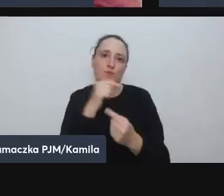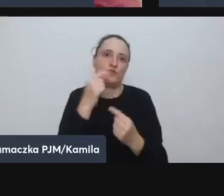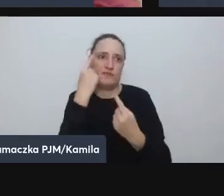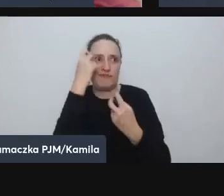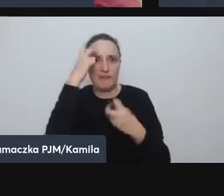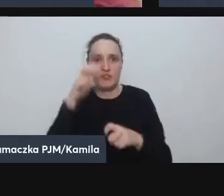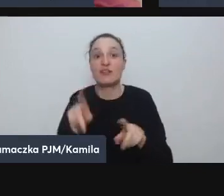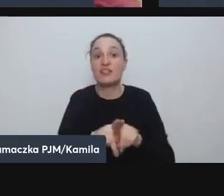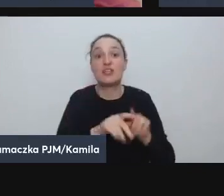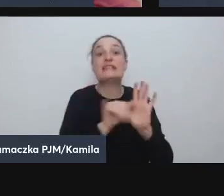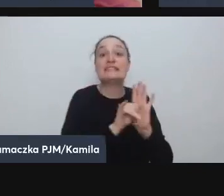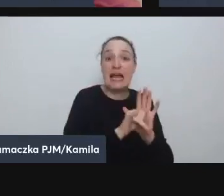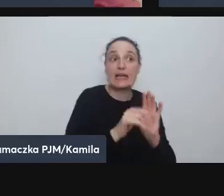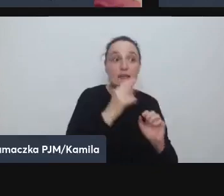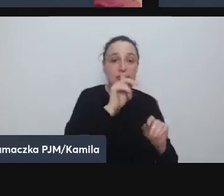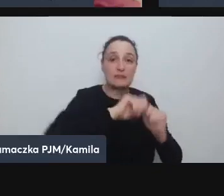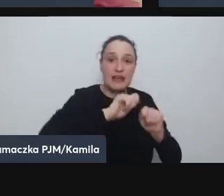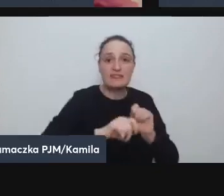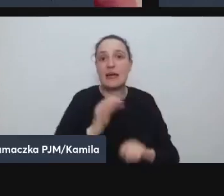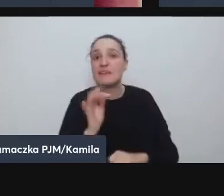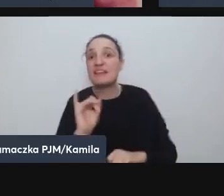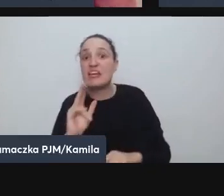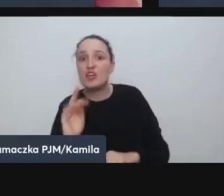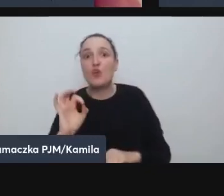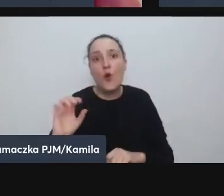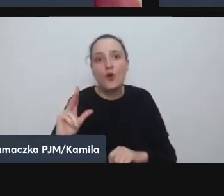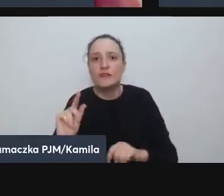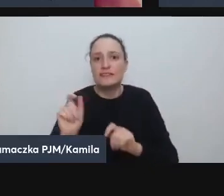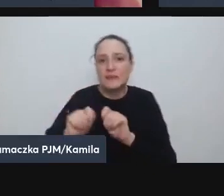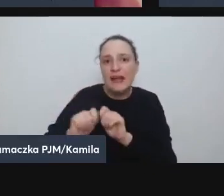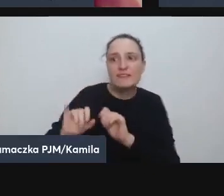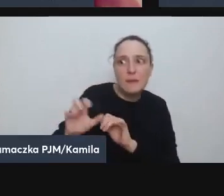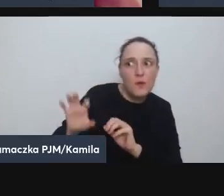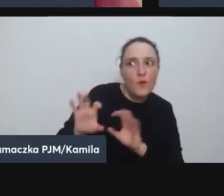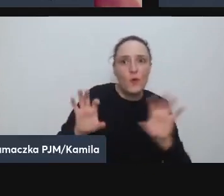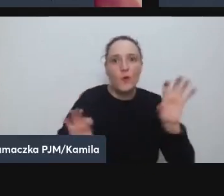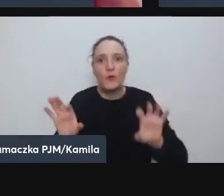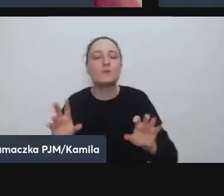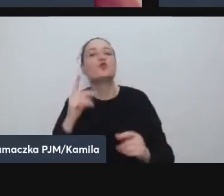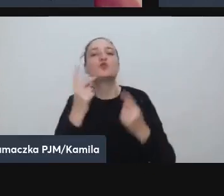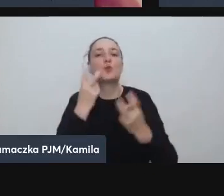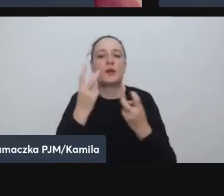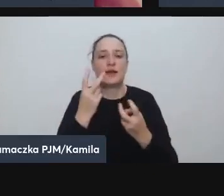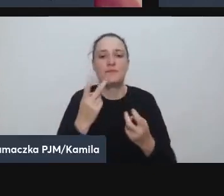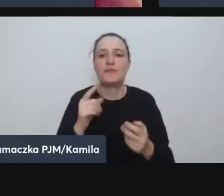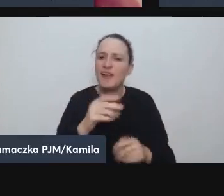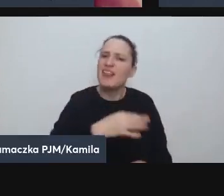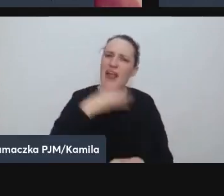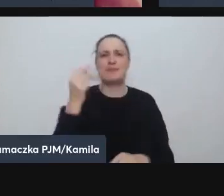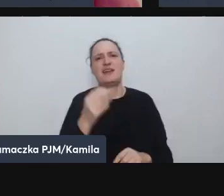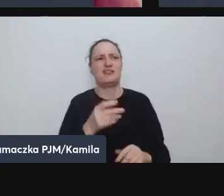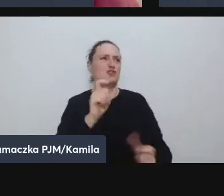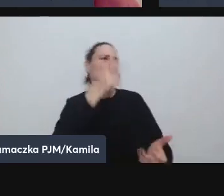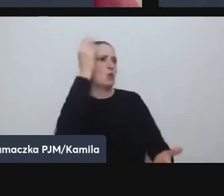na Instagramie, na TikToku, jak różne edukatorki z czego to robią i szukam, bo przydałby się jakiś taki płyn, który można kupić